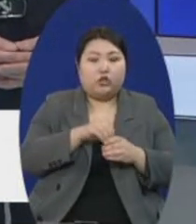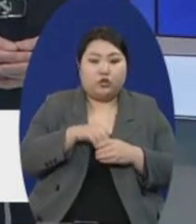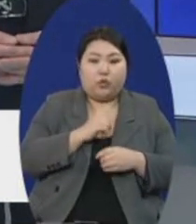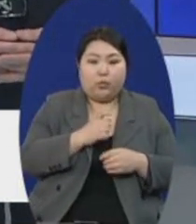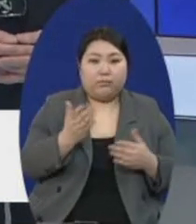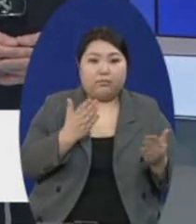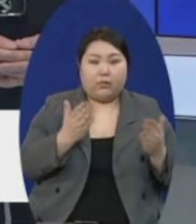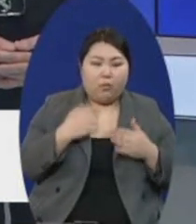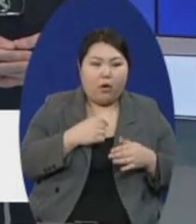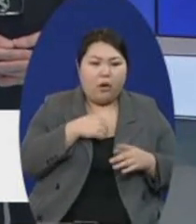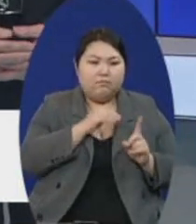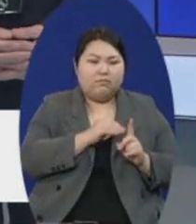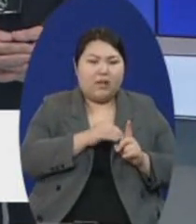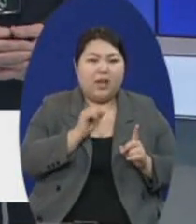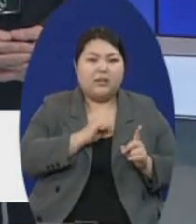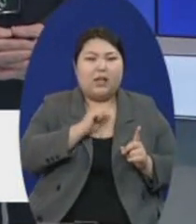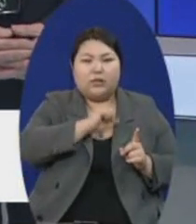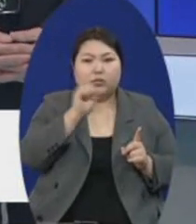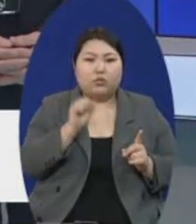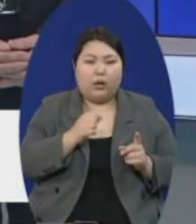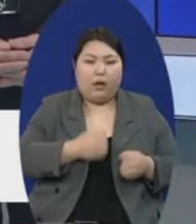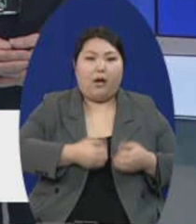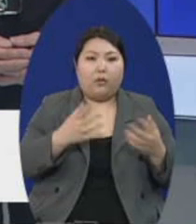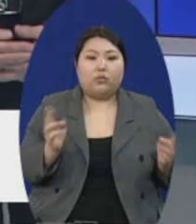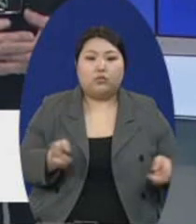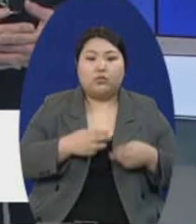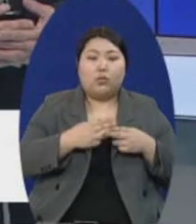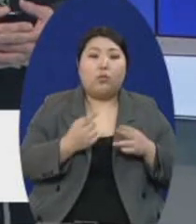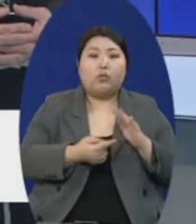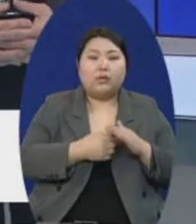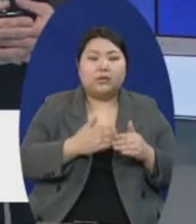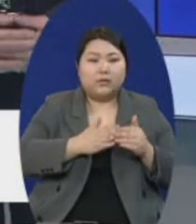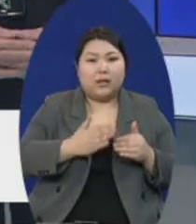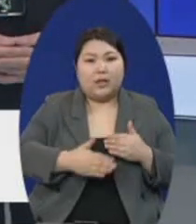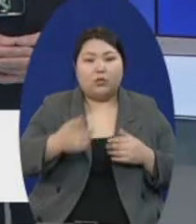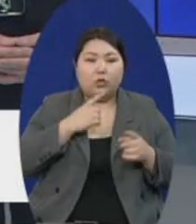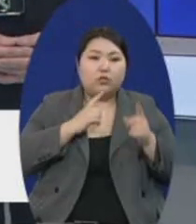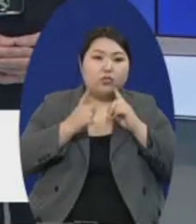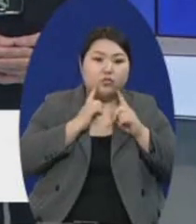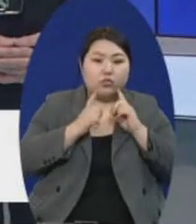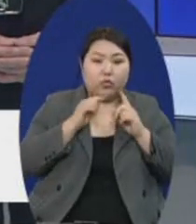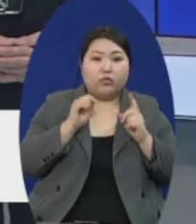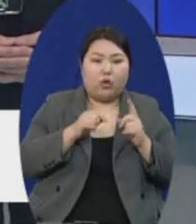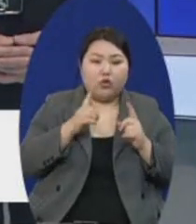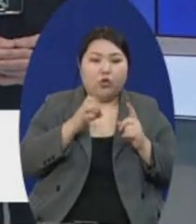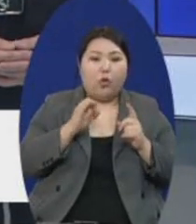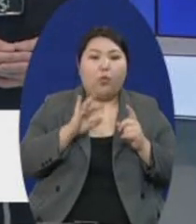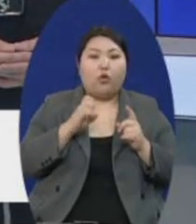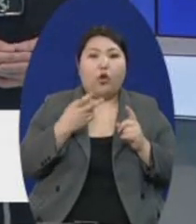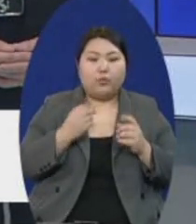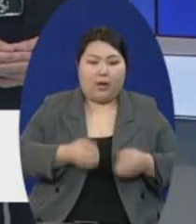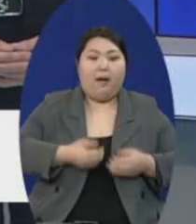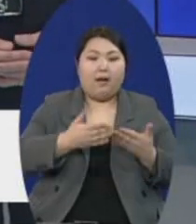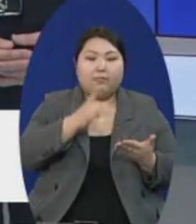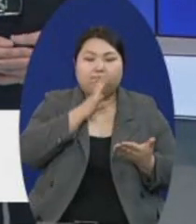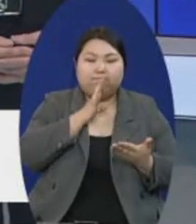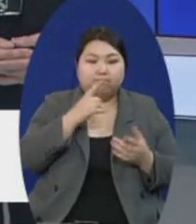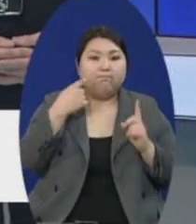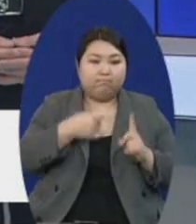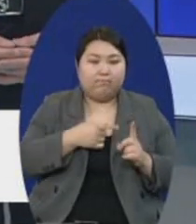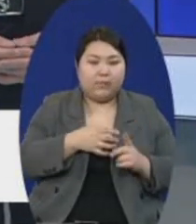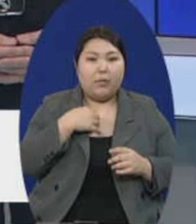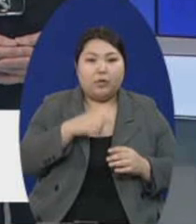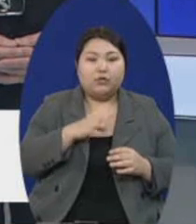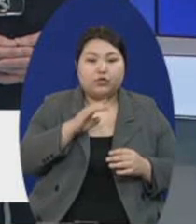талуудын хүндсэн асуудлууд гаргасан дүгнэлтэд үндэслэж цаашдаа зөвлөмж арга гэсэн чиглэлтэй байна. За зөвлөмжөө